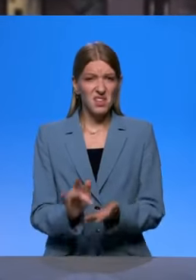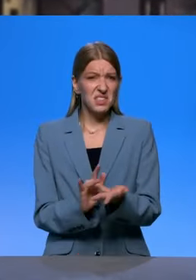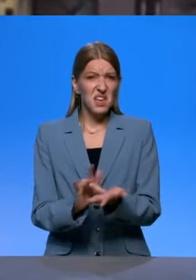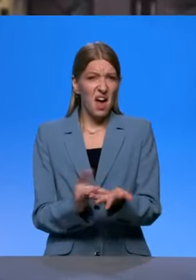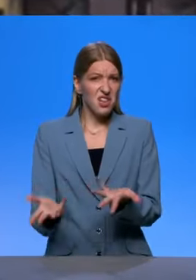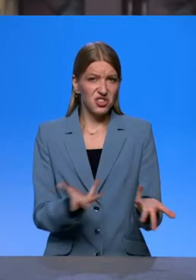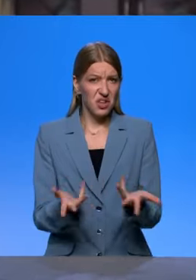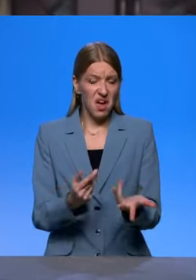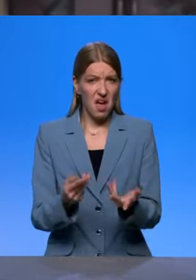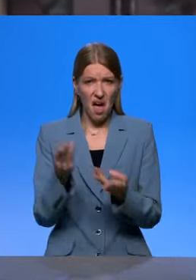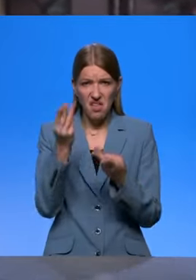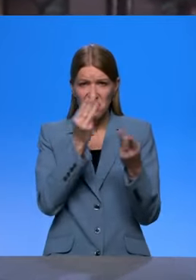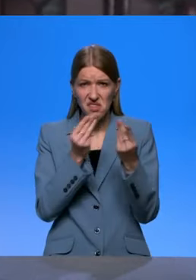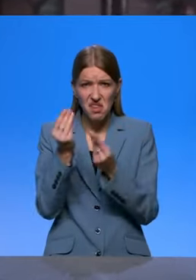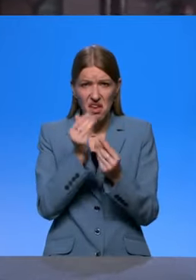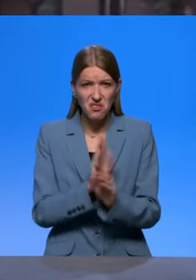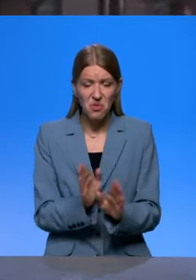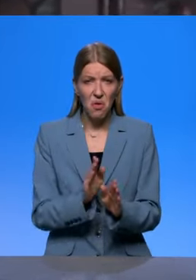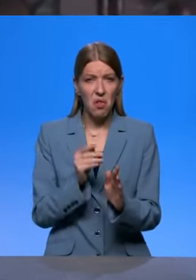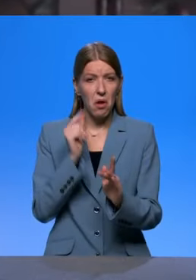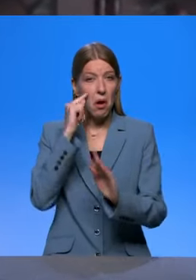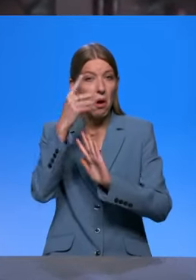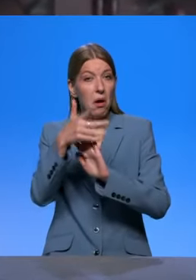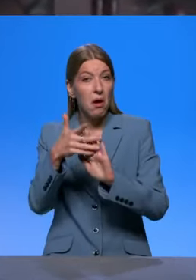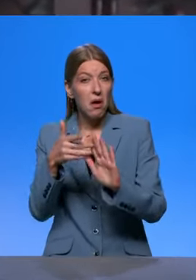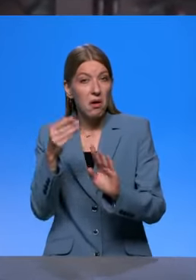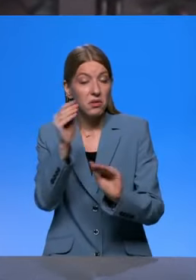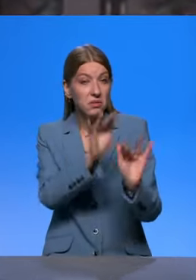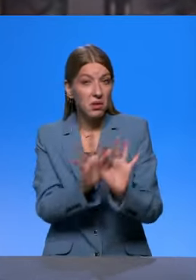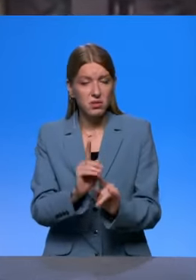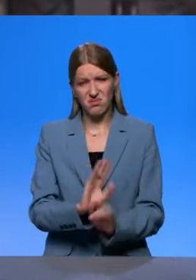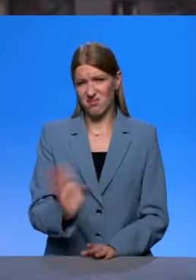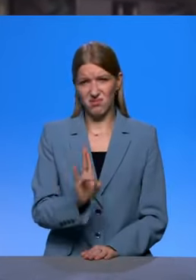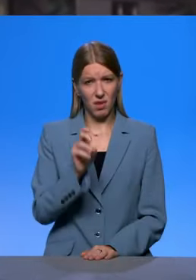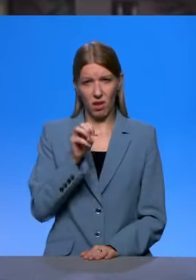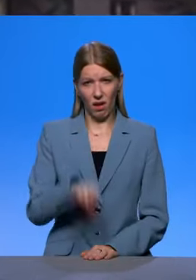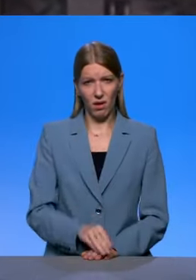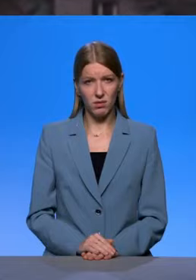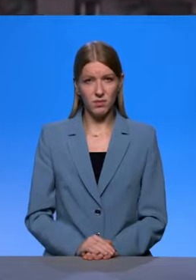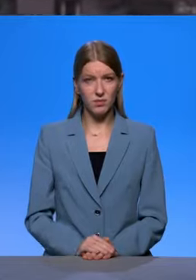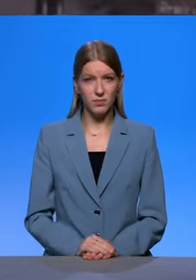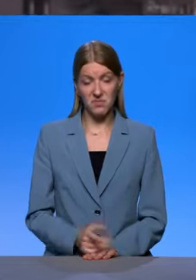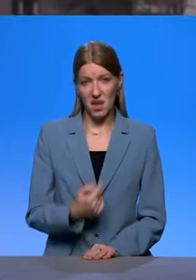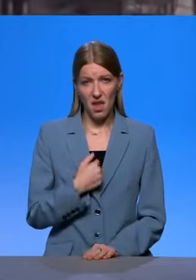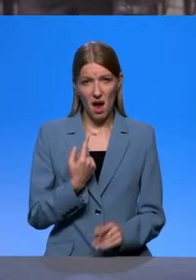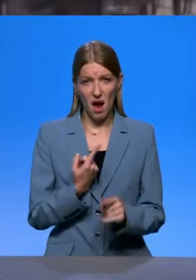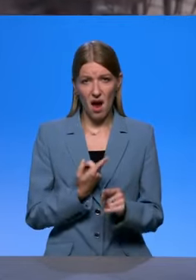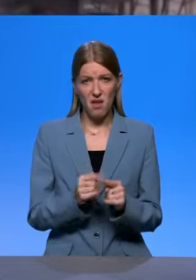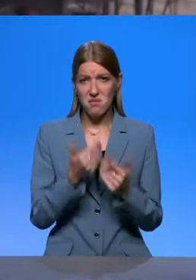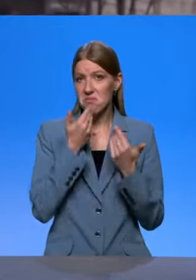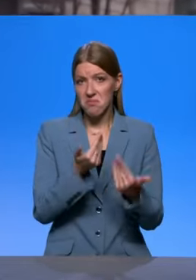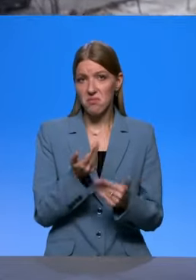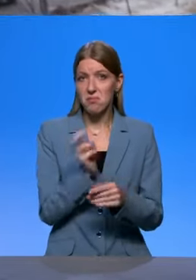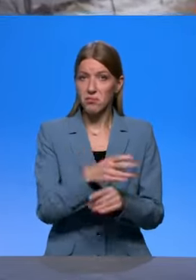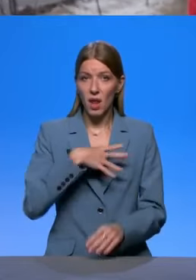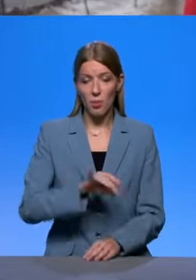ни экстрасенсы правду не говорят. Это из пальца высосано. Я это не обращался и другим не